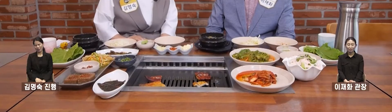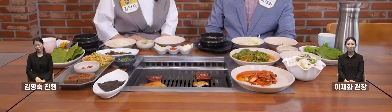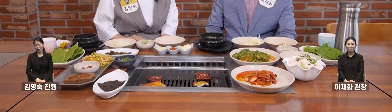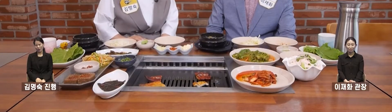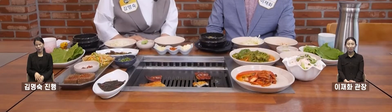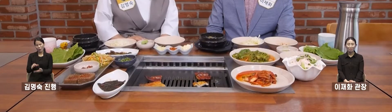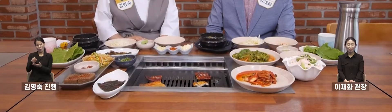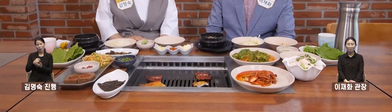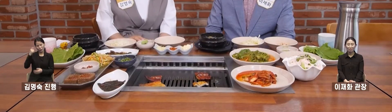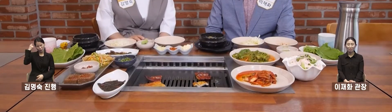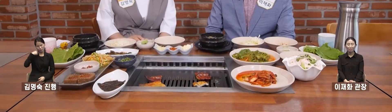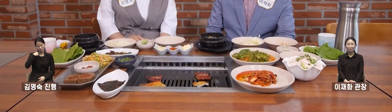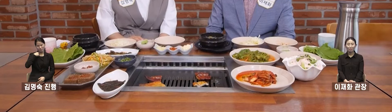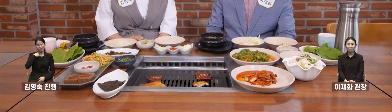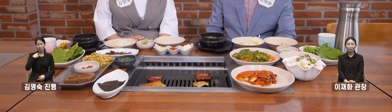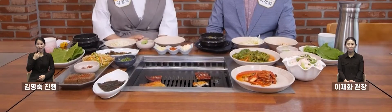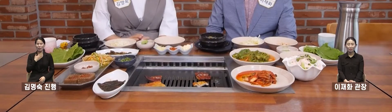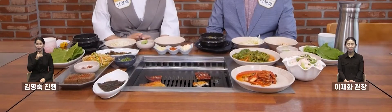확 와닿네요.